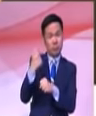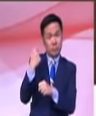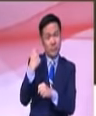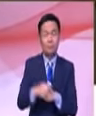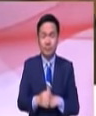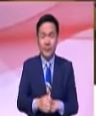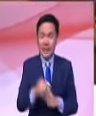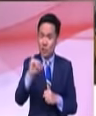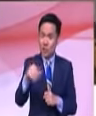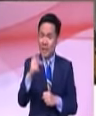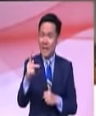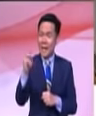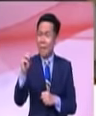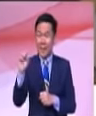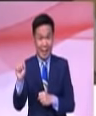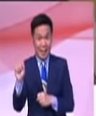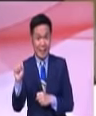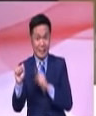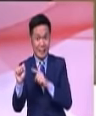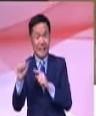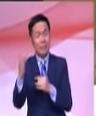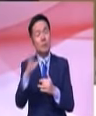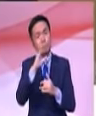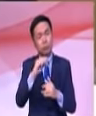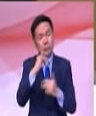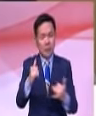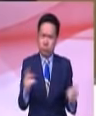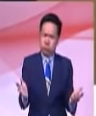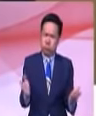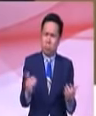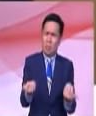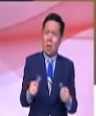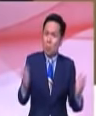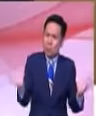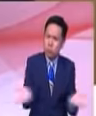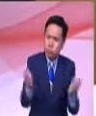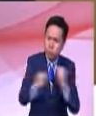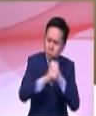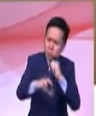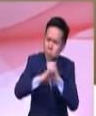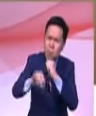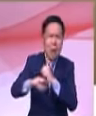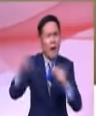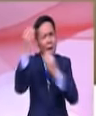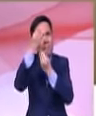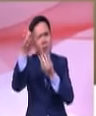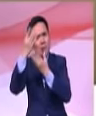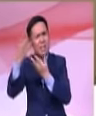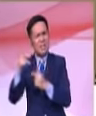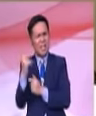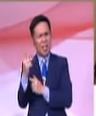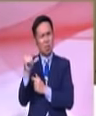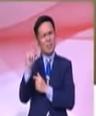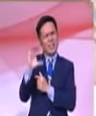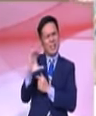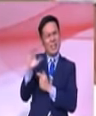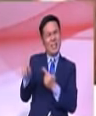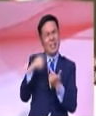COVID-19, JKMS terus mempergiatkan usaha untuk mengeluarkan maklumat berkaitan KGC